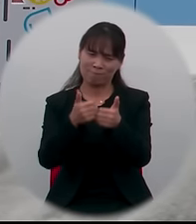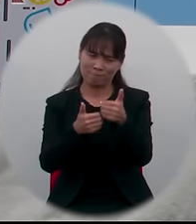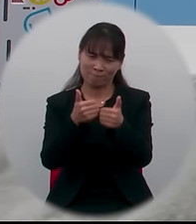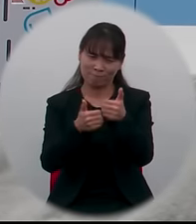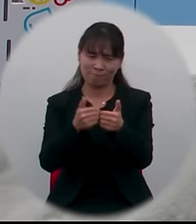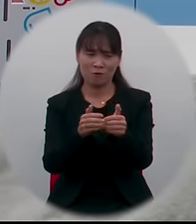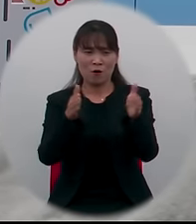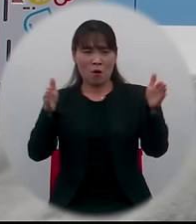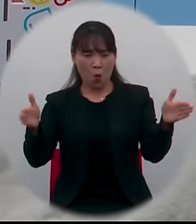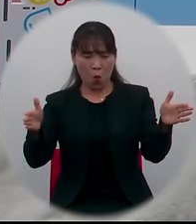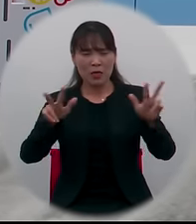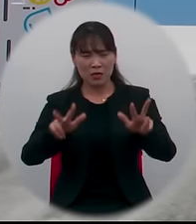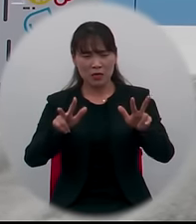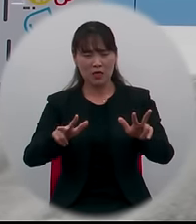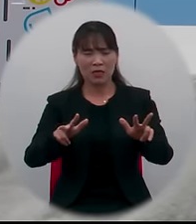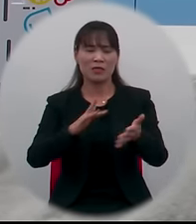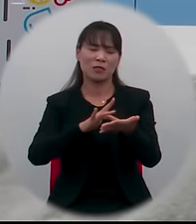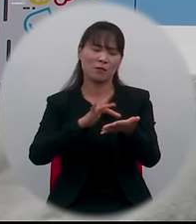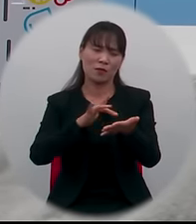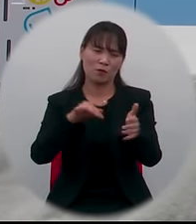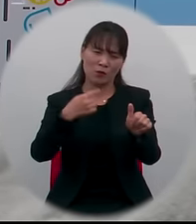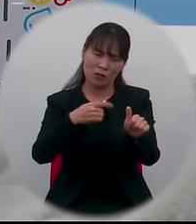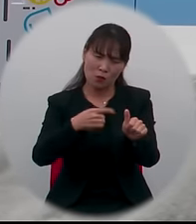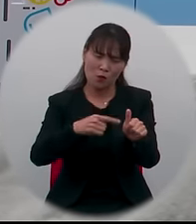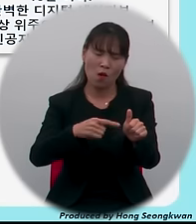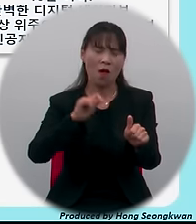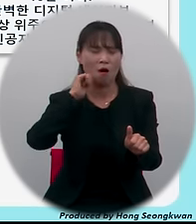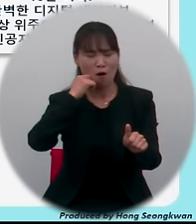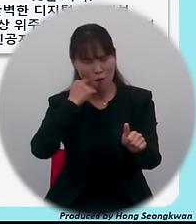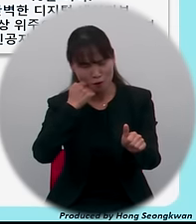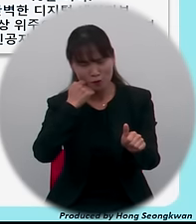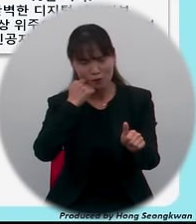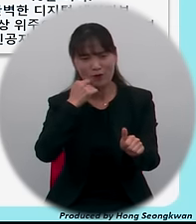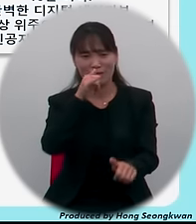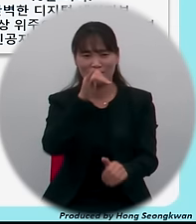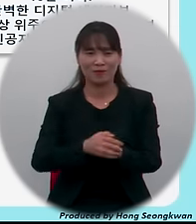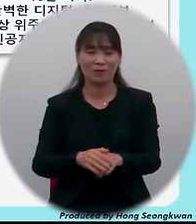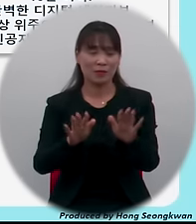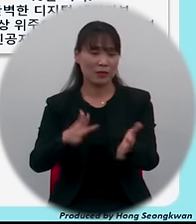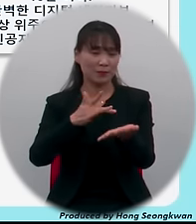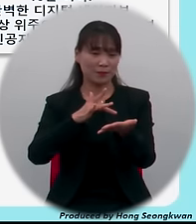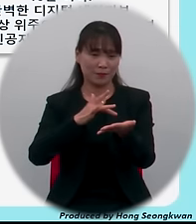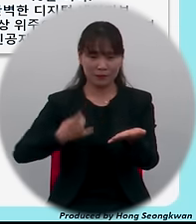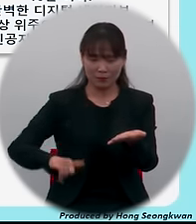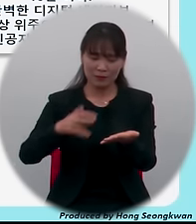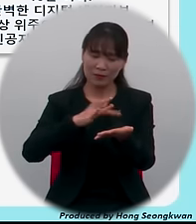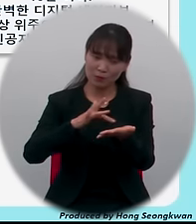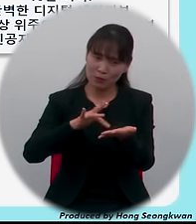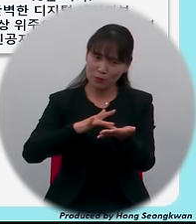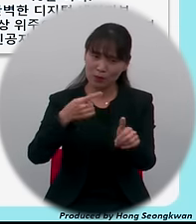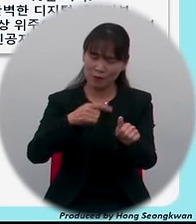간격이 이제는 스마트폰 사용 지도의 어려움으로 작용하고 있습니다 자 우리 자녀들 스마트폰 사용